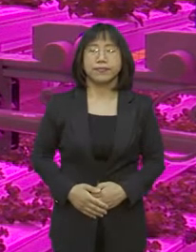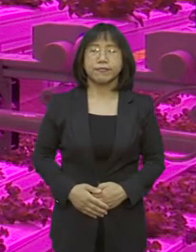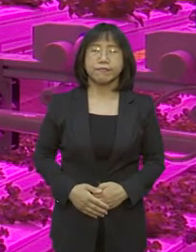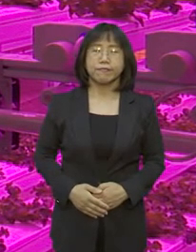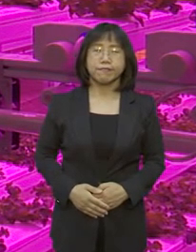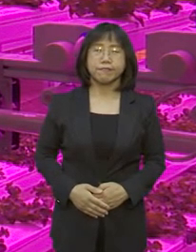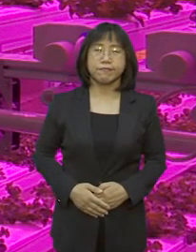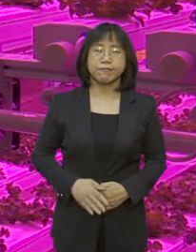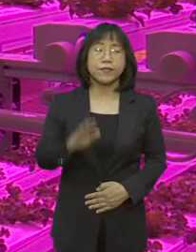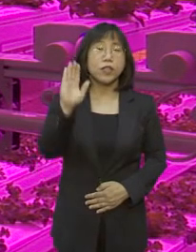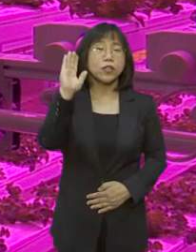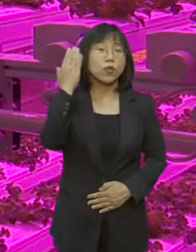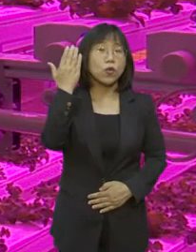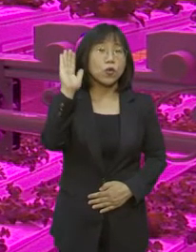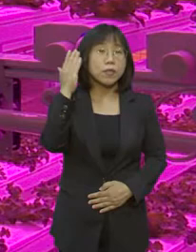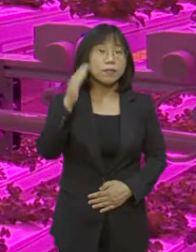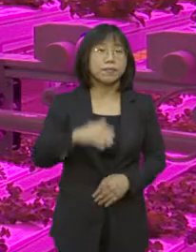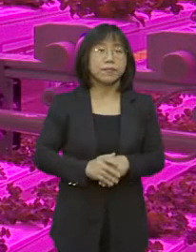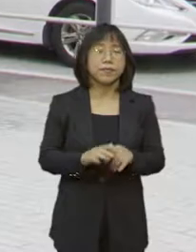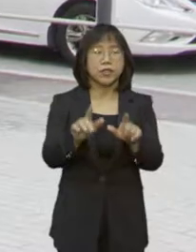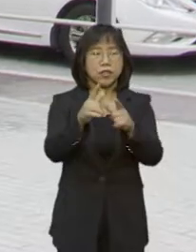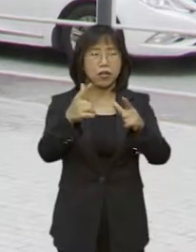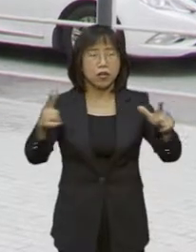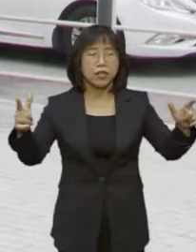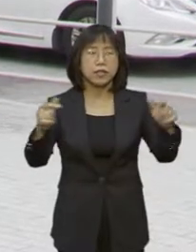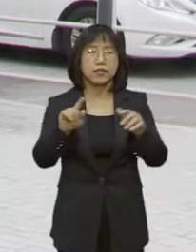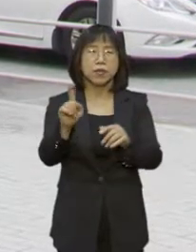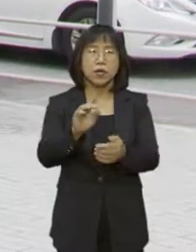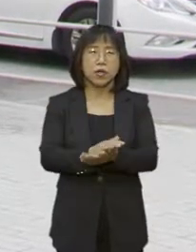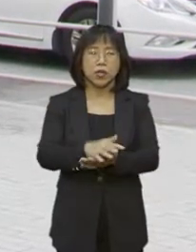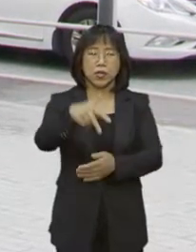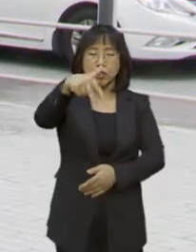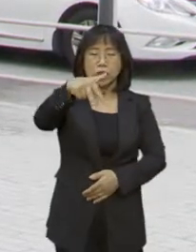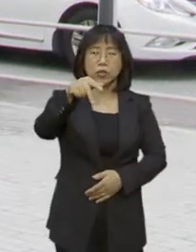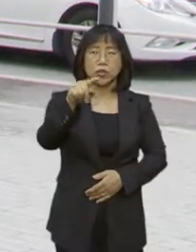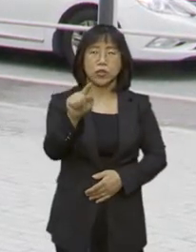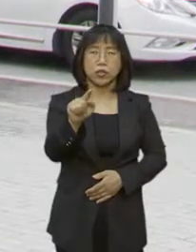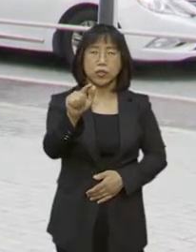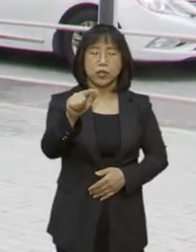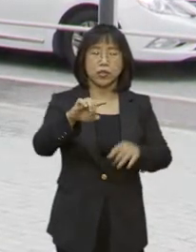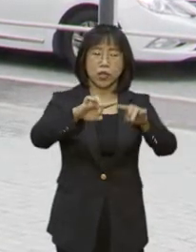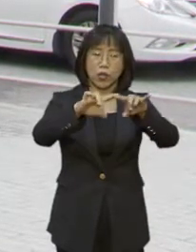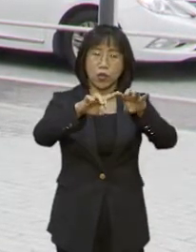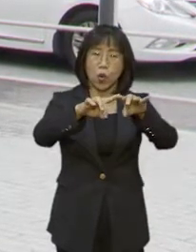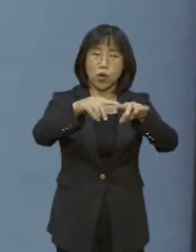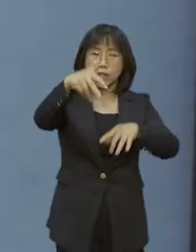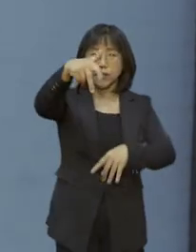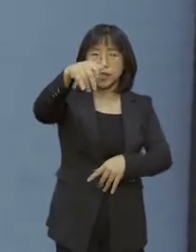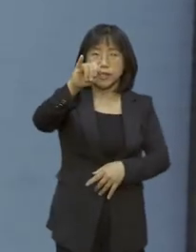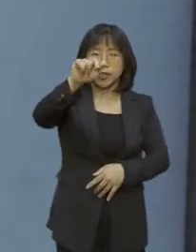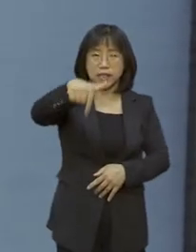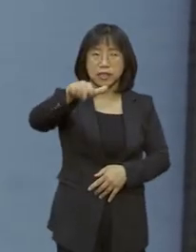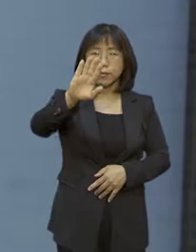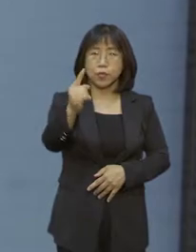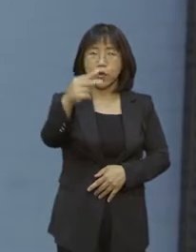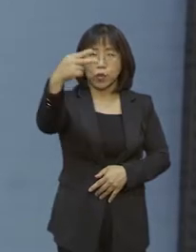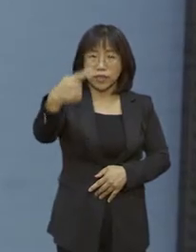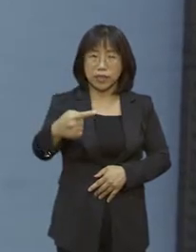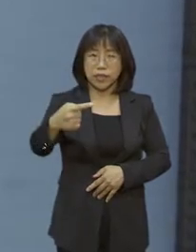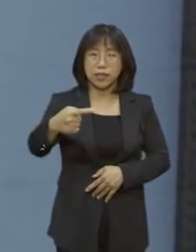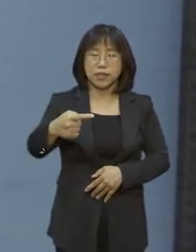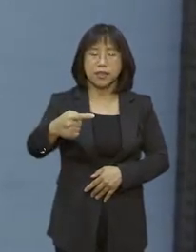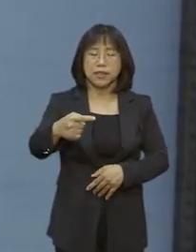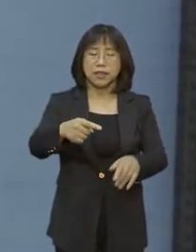역할을 수행하고 있습니다 최근 퍼스 털 모빌리티 확산으로 전동 킥보드 를 타는 사람들이 많아지면서